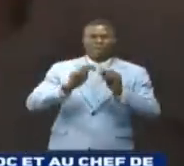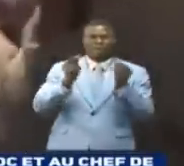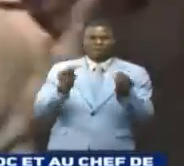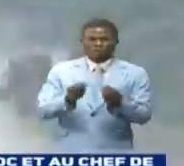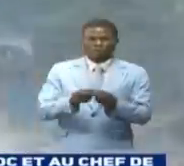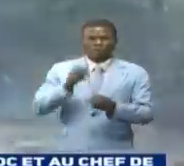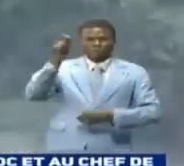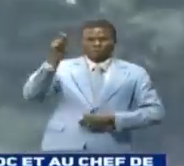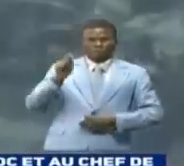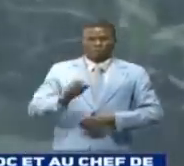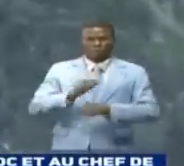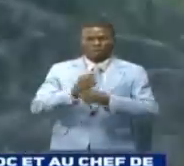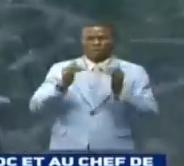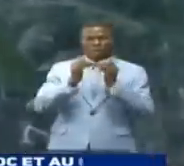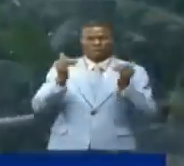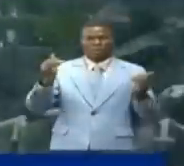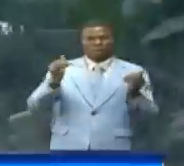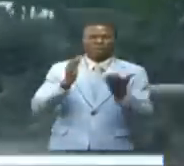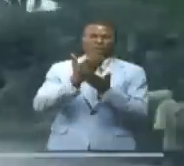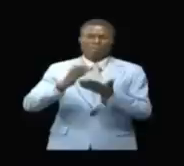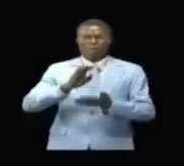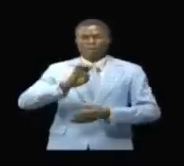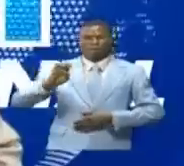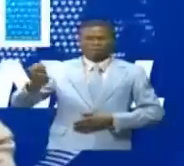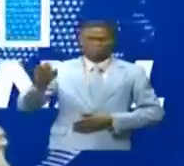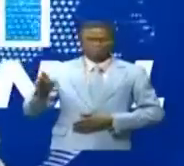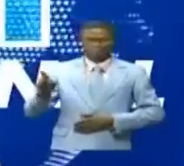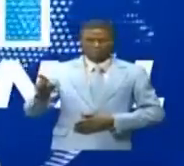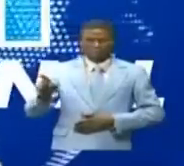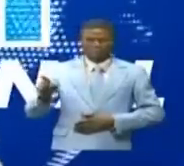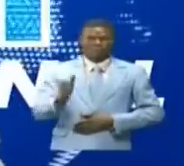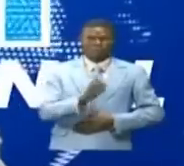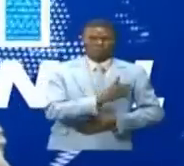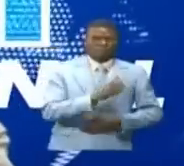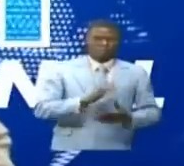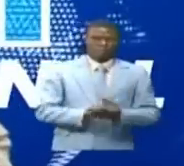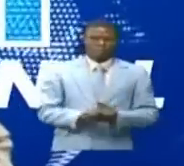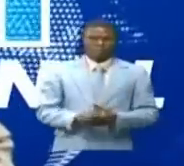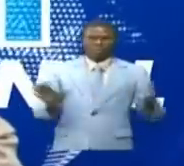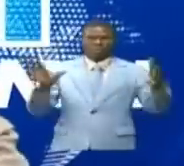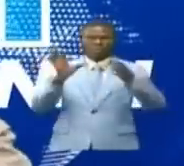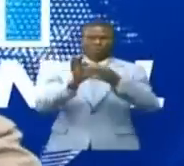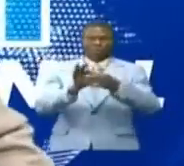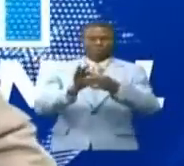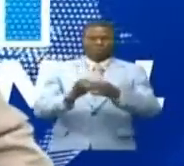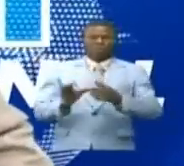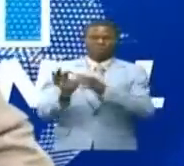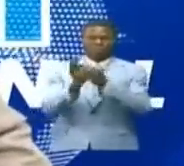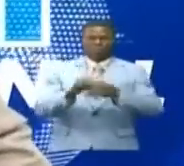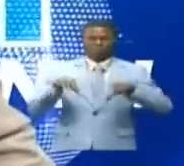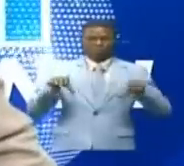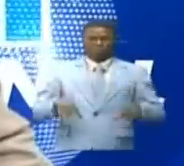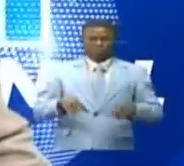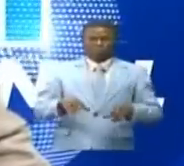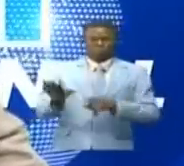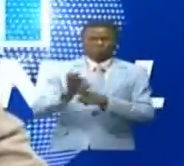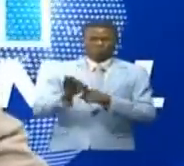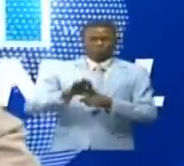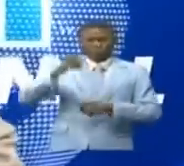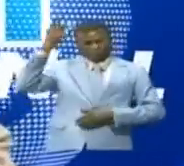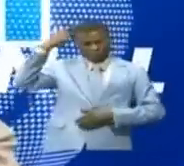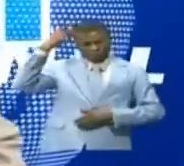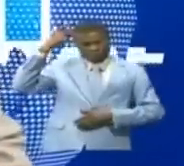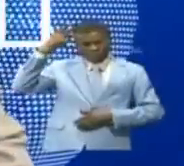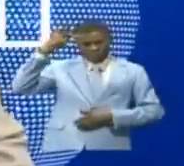restaurer la paix dans cette partie de la République. L'Alliance pour l'unité du Congo, une formation politique,